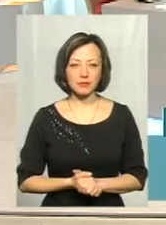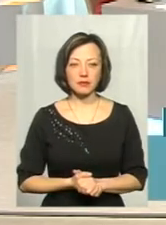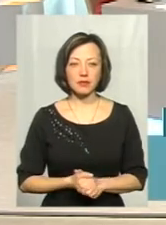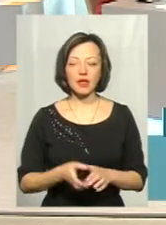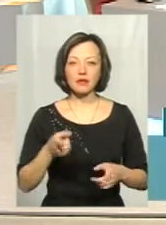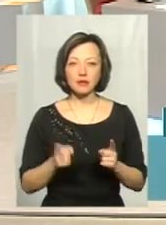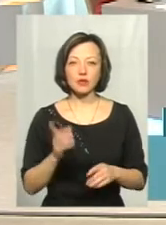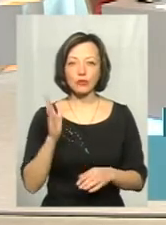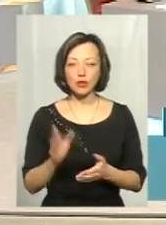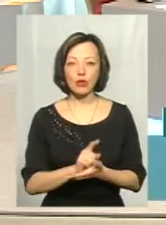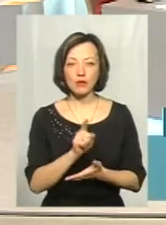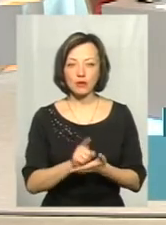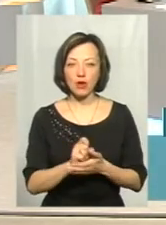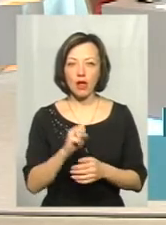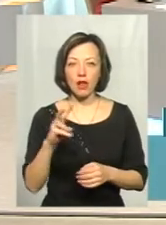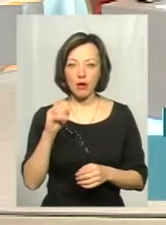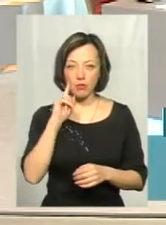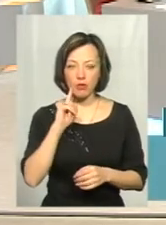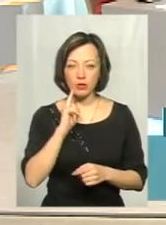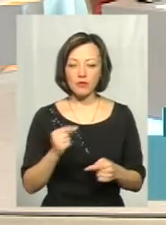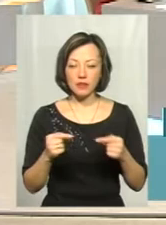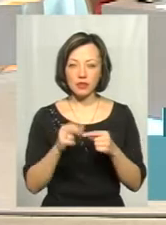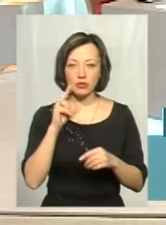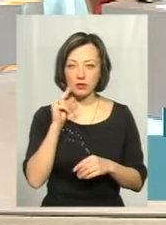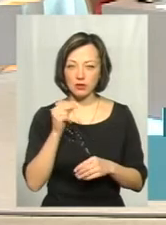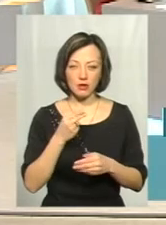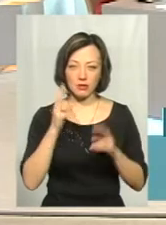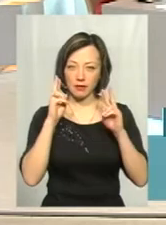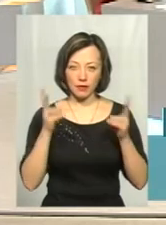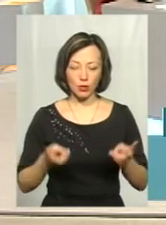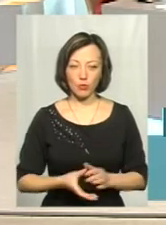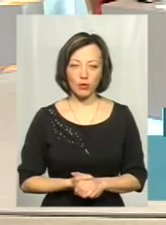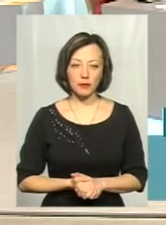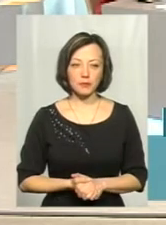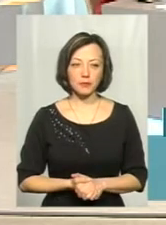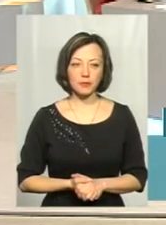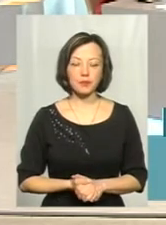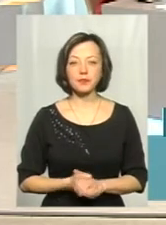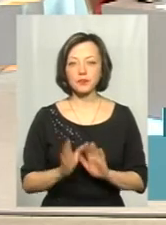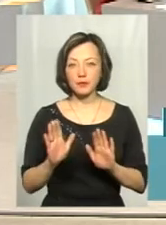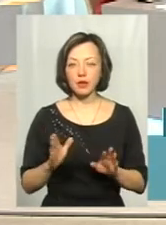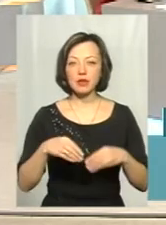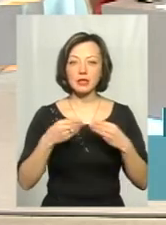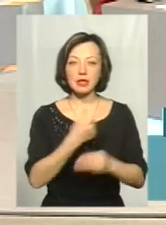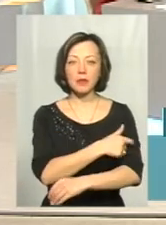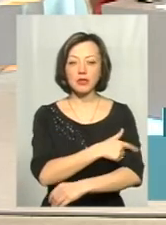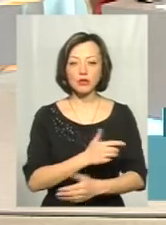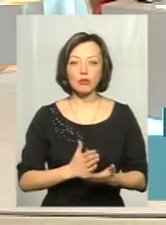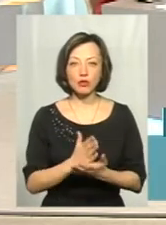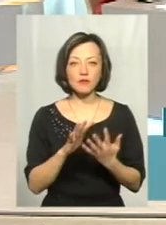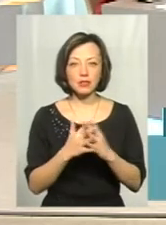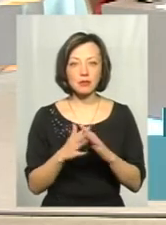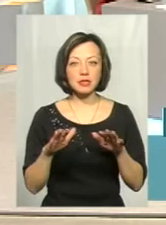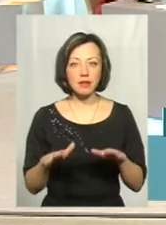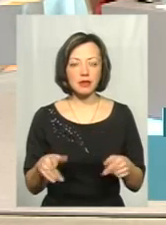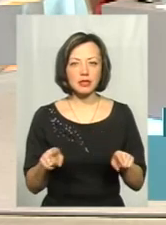звісно, буде обов'язково, але поки що визначеної дати невідомо. Надання медичних послуг у сільській місцевості, пані Оля,